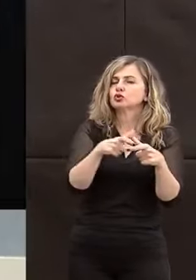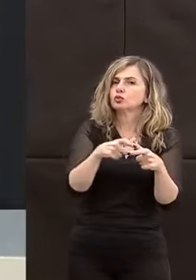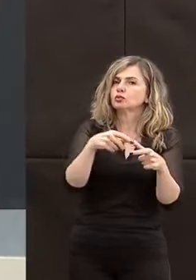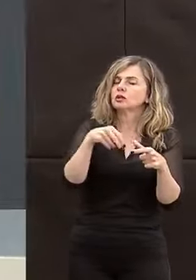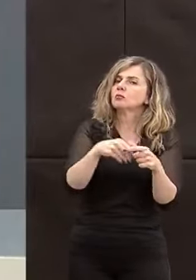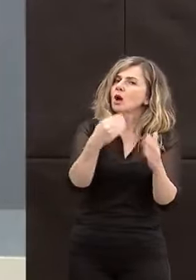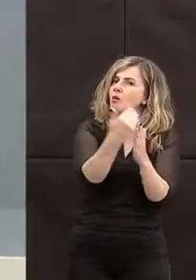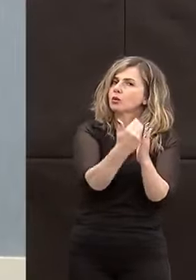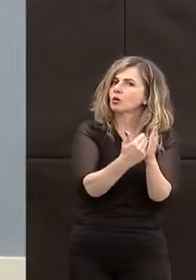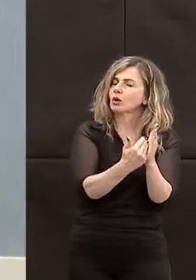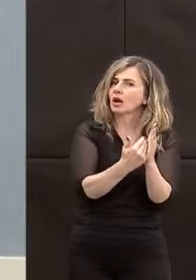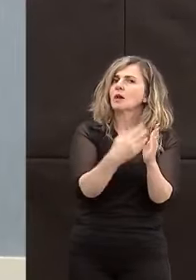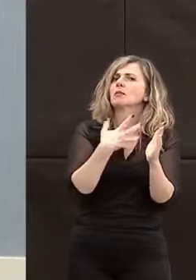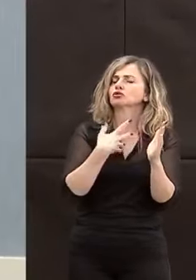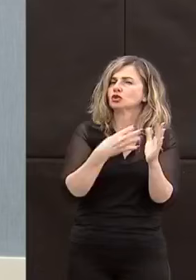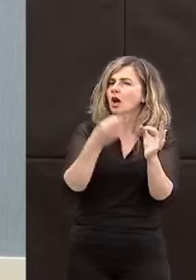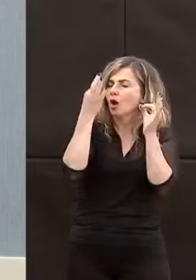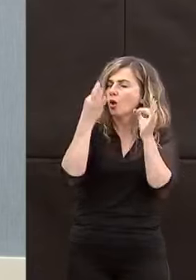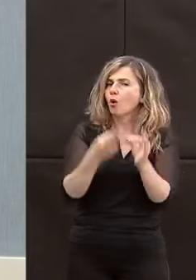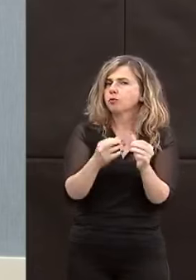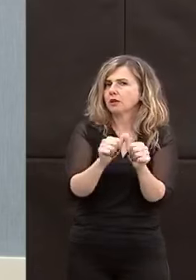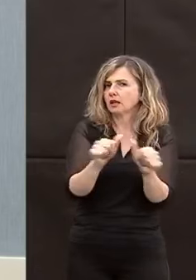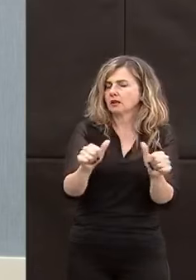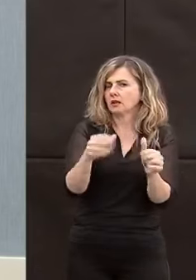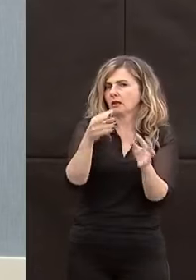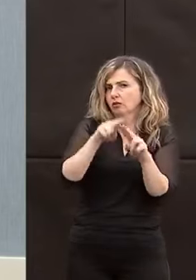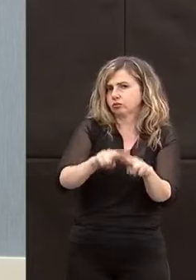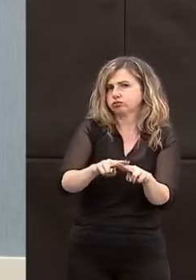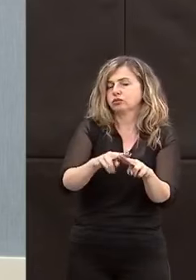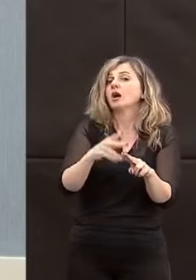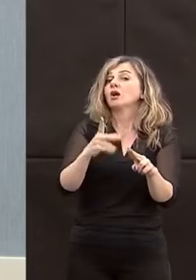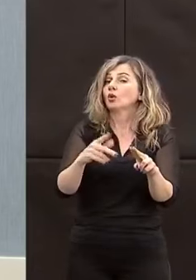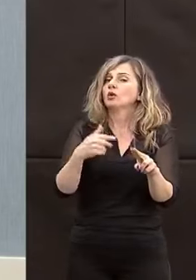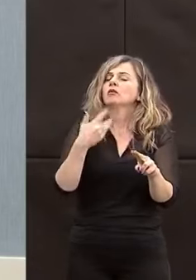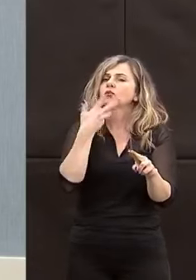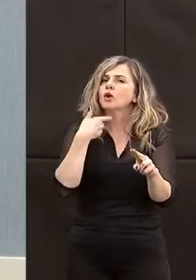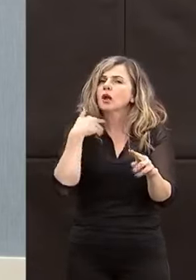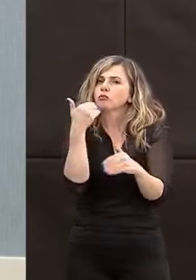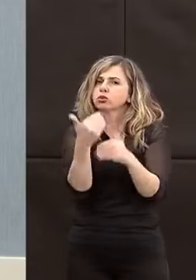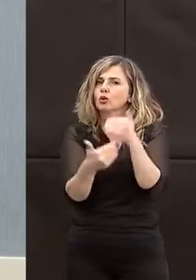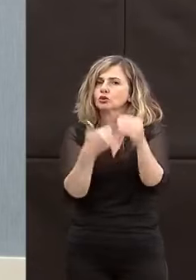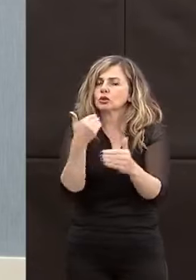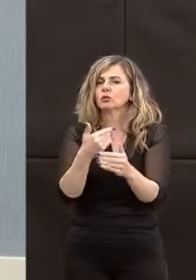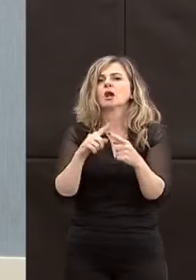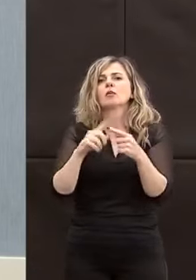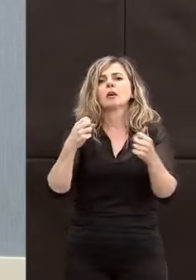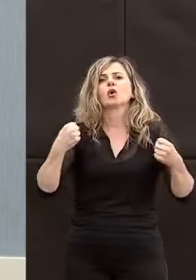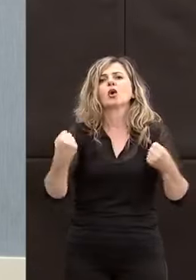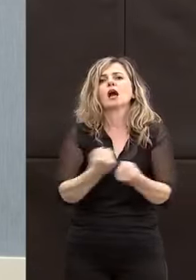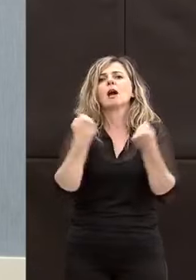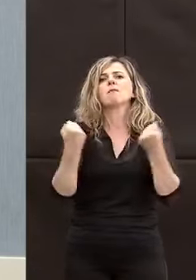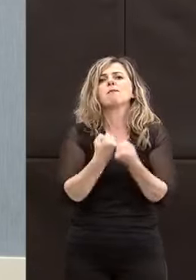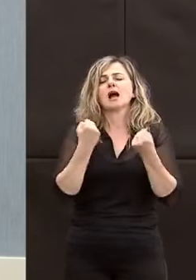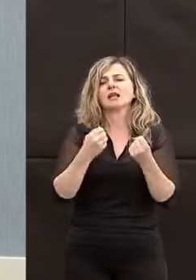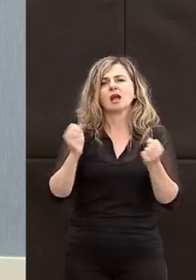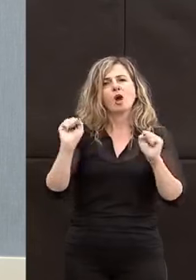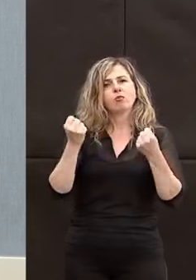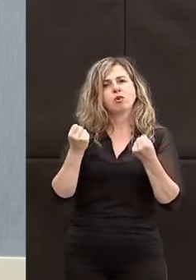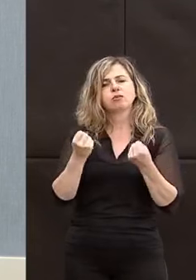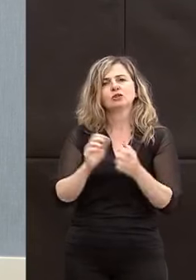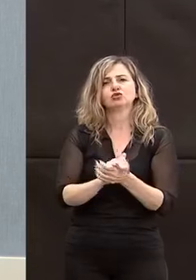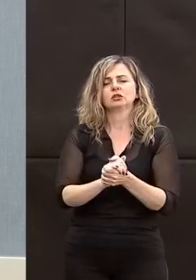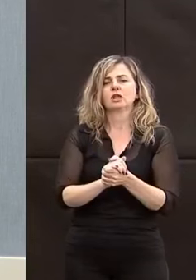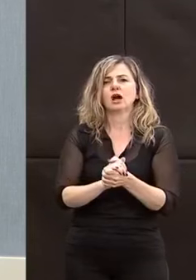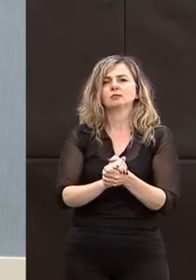come punto fermo e proprio per questo intendiamo prof una vera e propria campagna promozionale all'interno